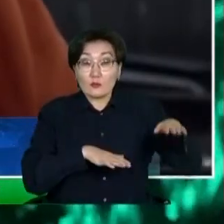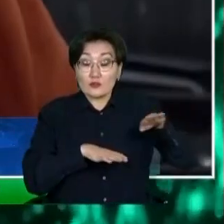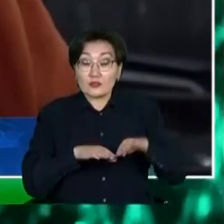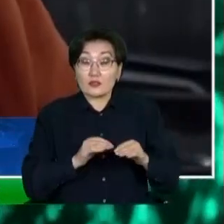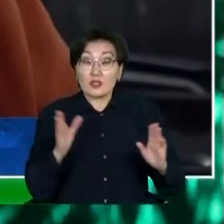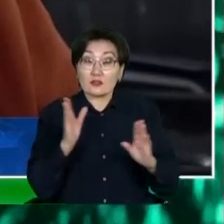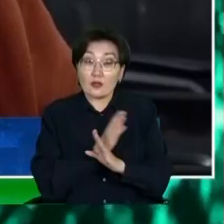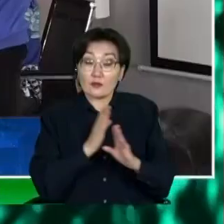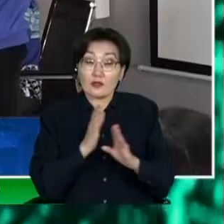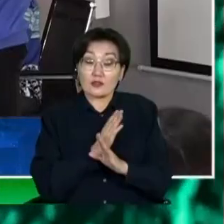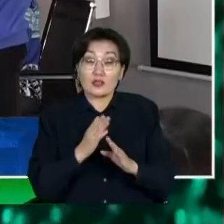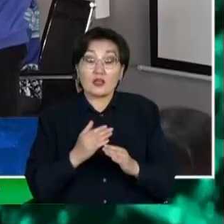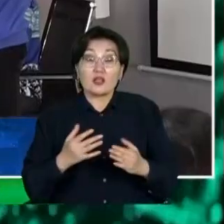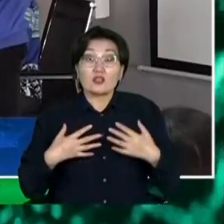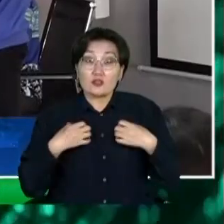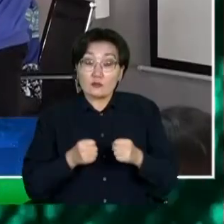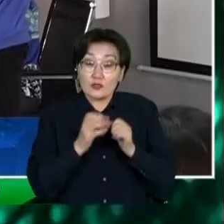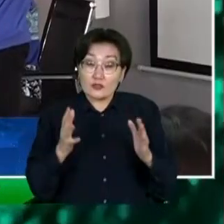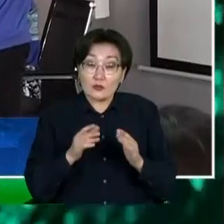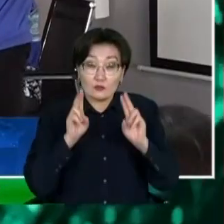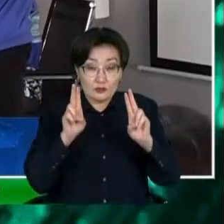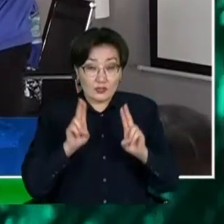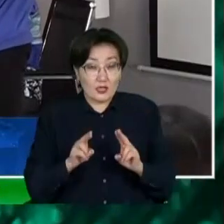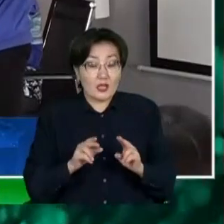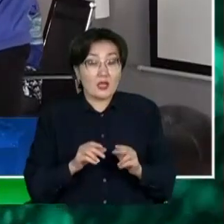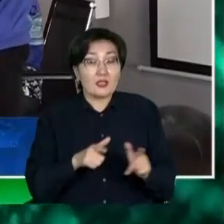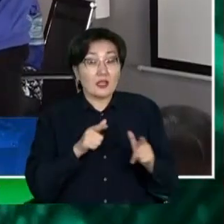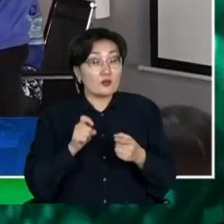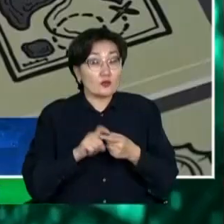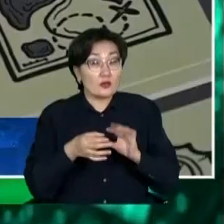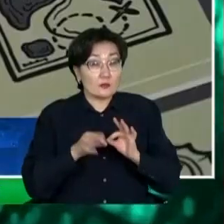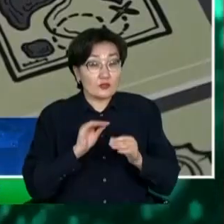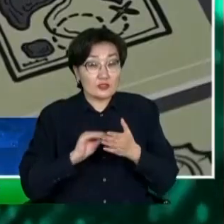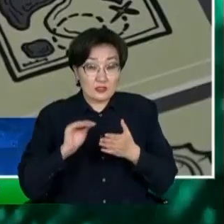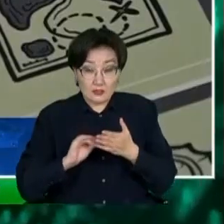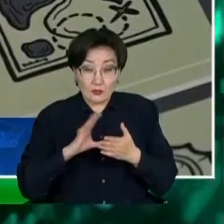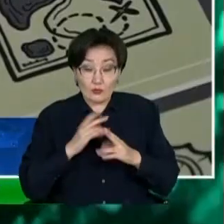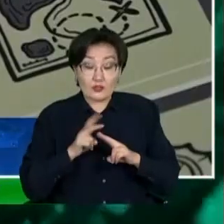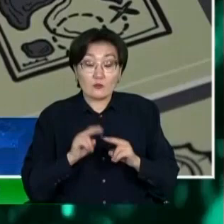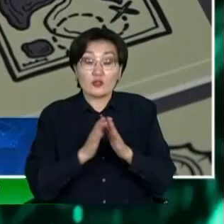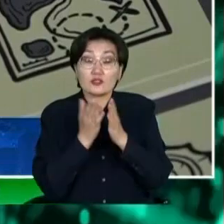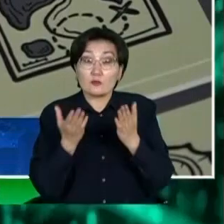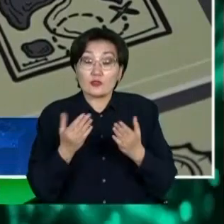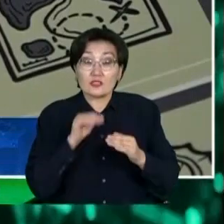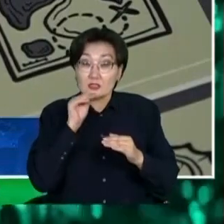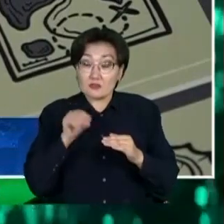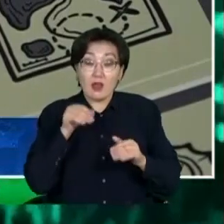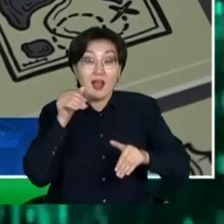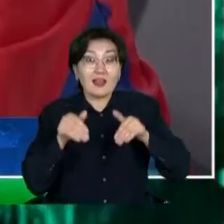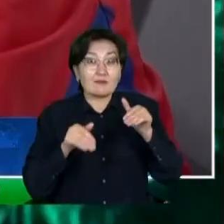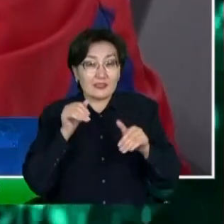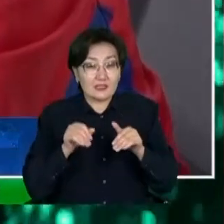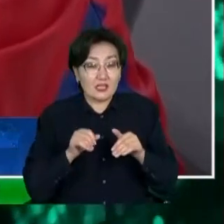сақтау ережелерімен сапарға қажетті дайындық туралы егжей-тегжейлі жазылған. Автордың сөзінше, бұл туынды тек кәсіби альпинист